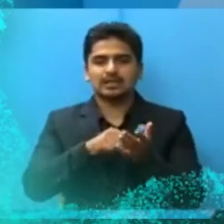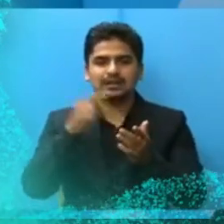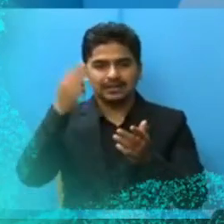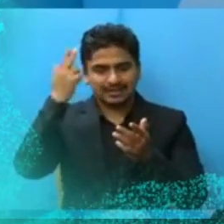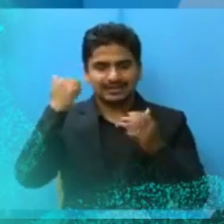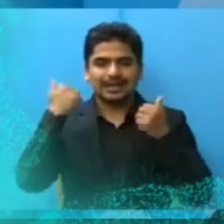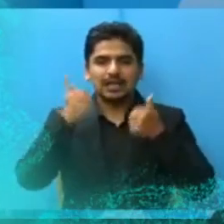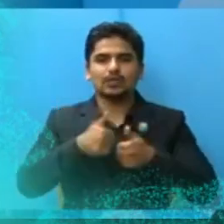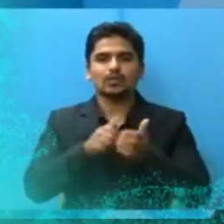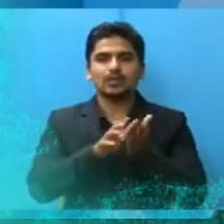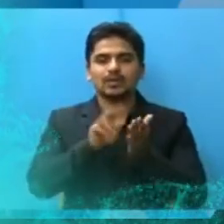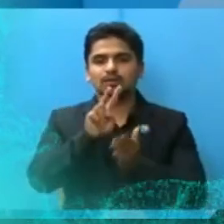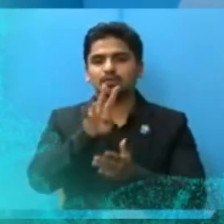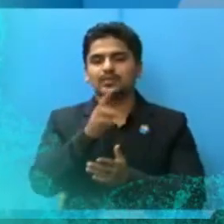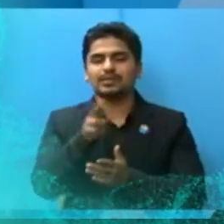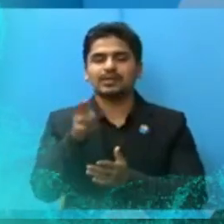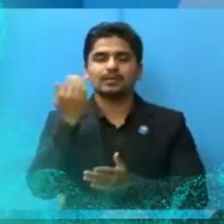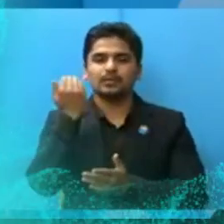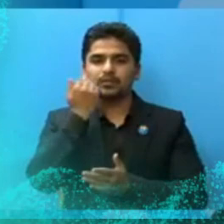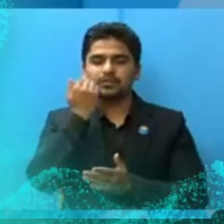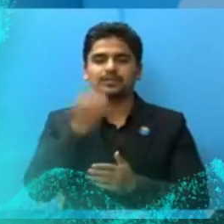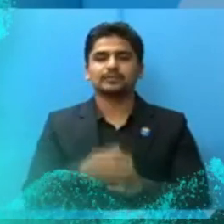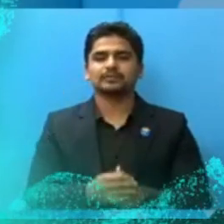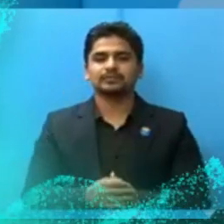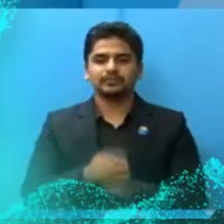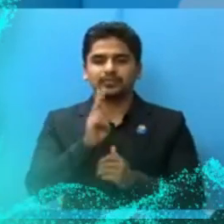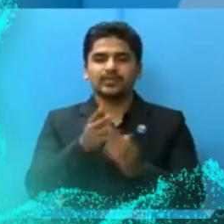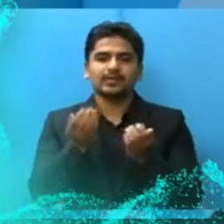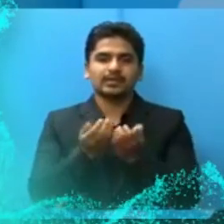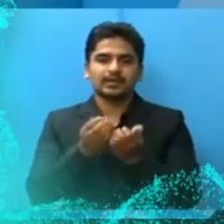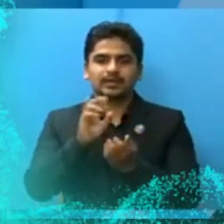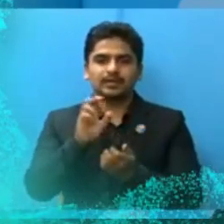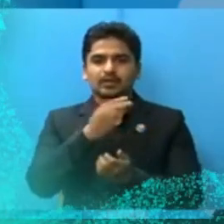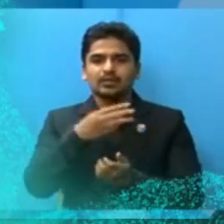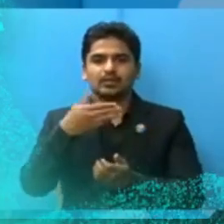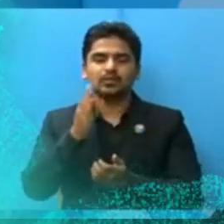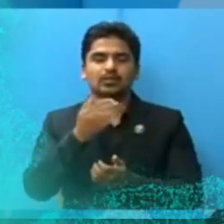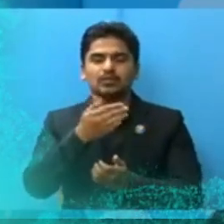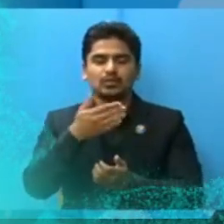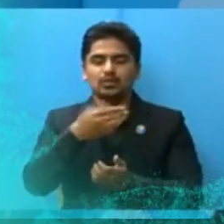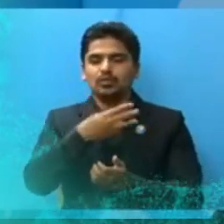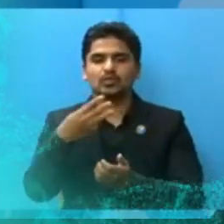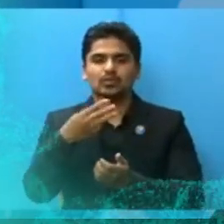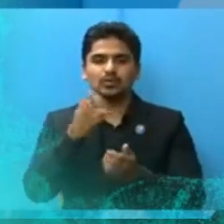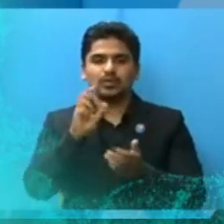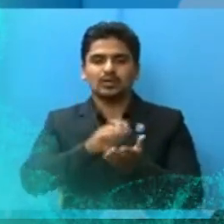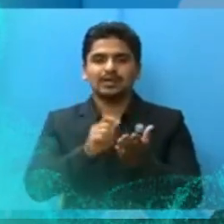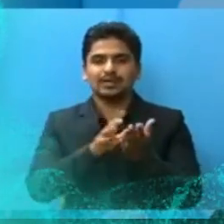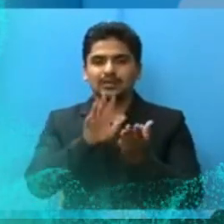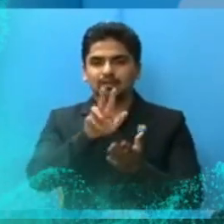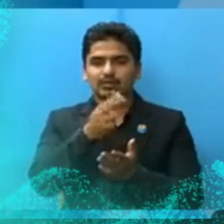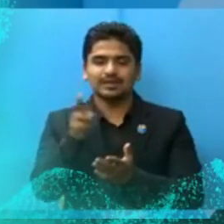कालीकोटबाट 24 जना पुरुष, यसै गरी दुल्लु अस्पताल दैलेखबाट 2 जना महिला र